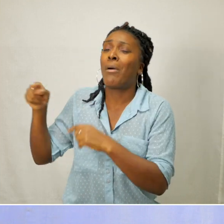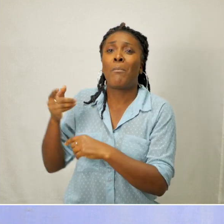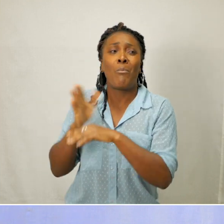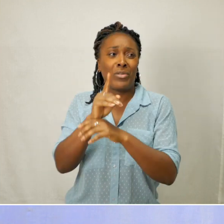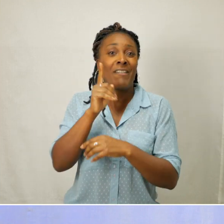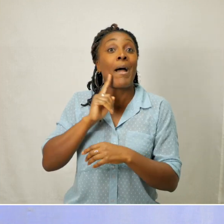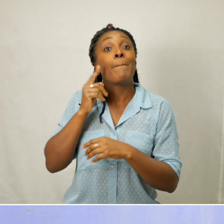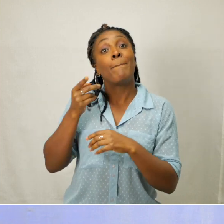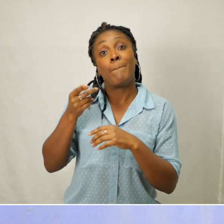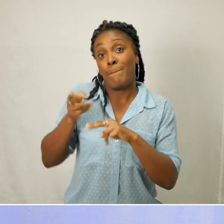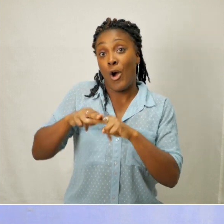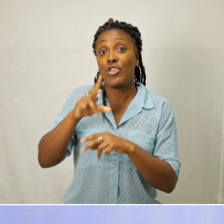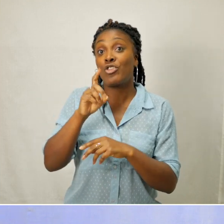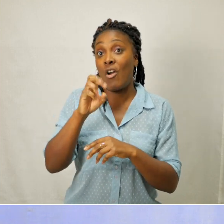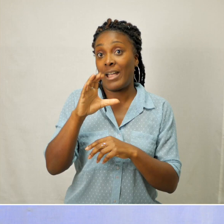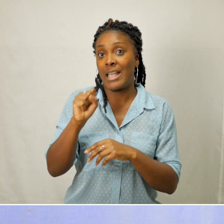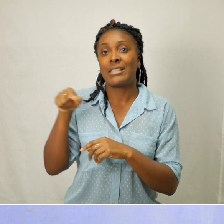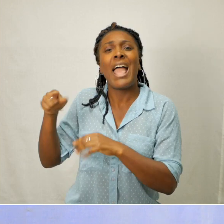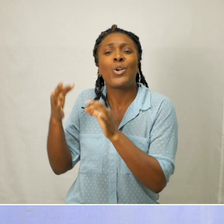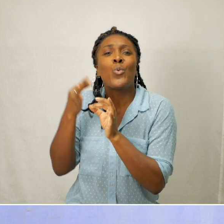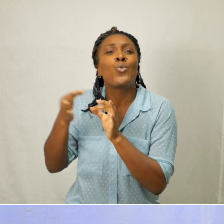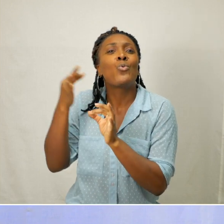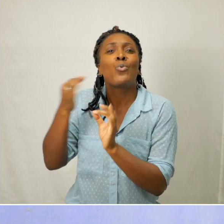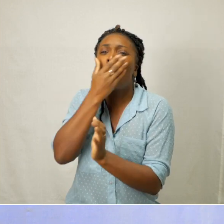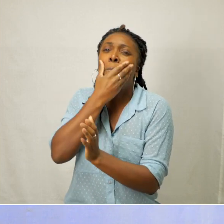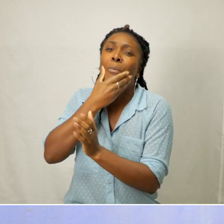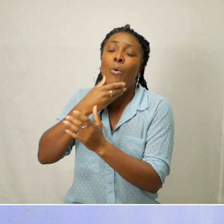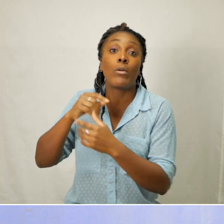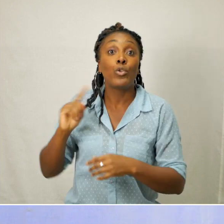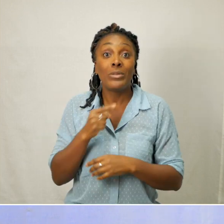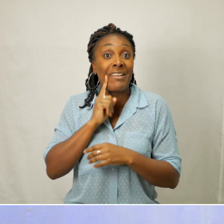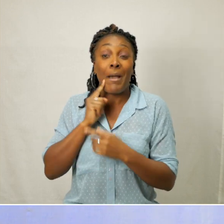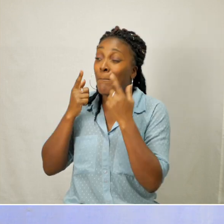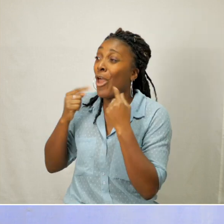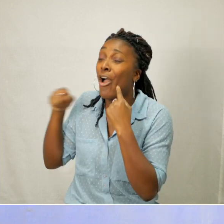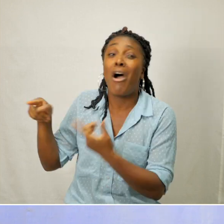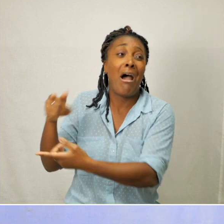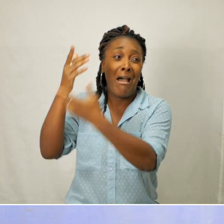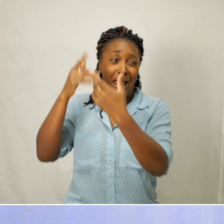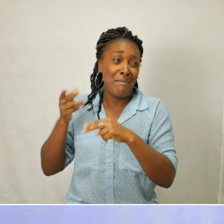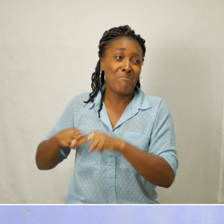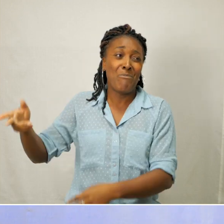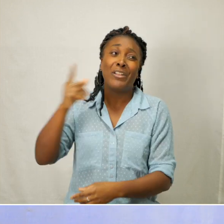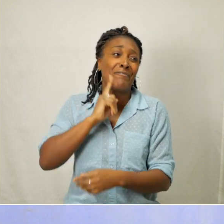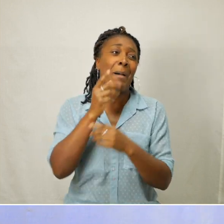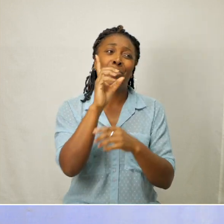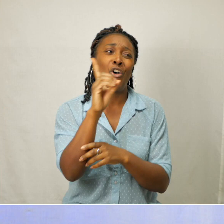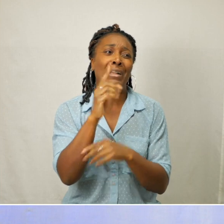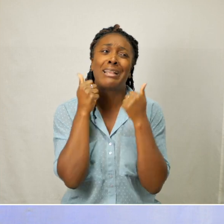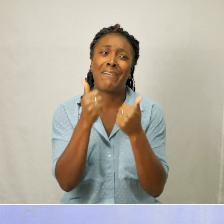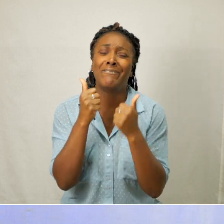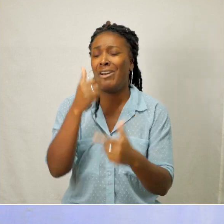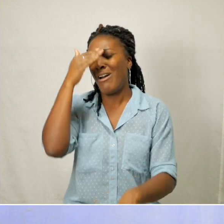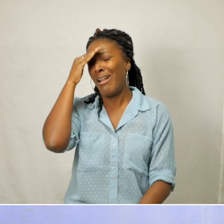et les vêtements que faisait Dorcas pendant qu'elle était avec elles. Amen. On voit que dans la vie de Dorcas, cette femme-là, a